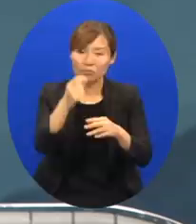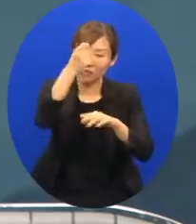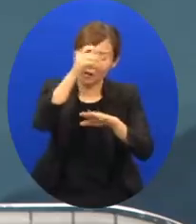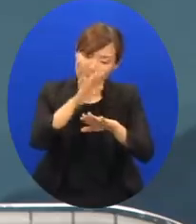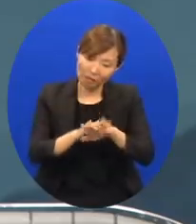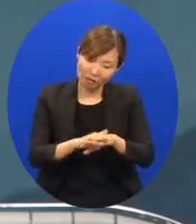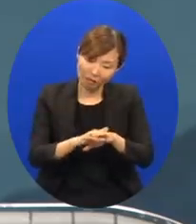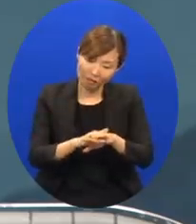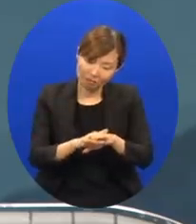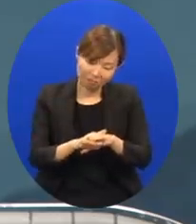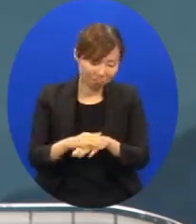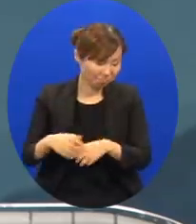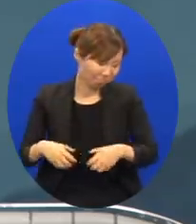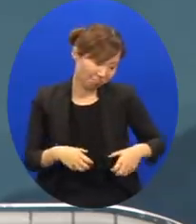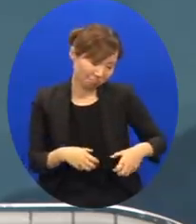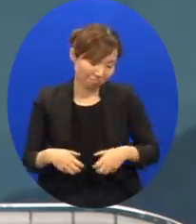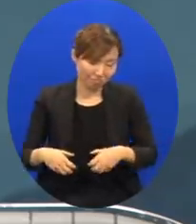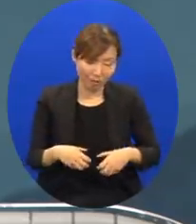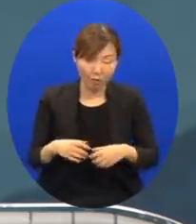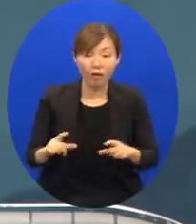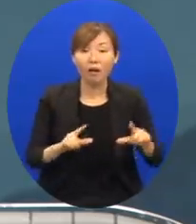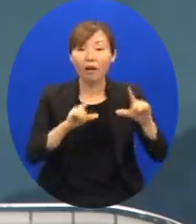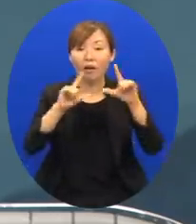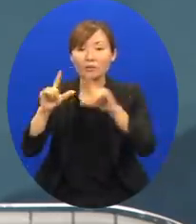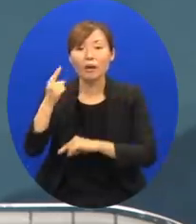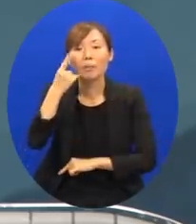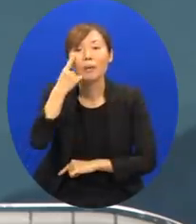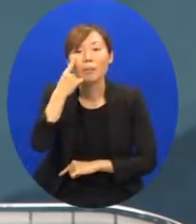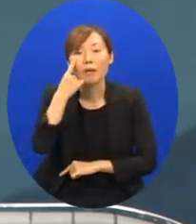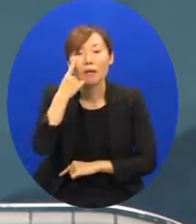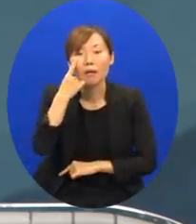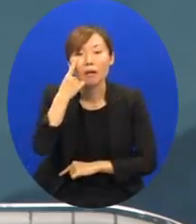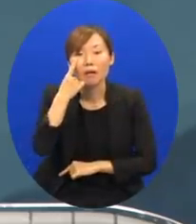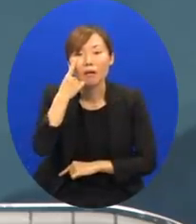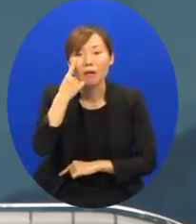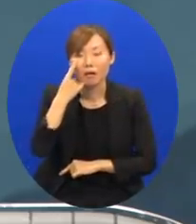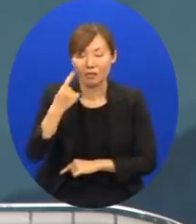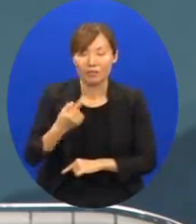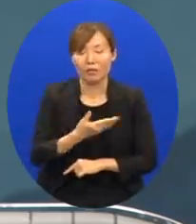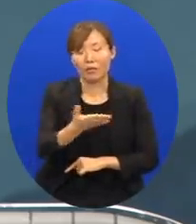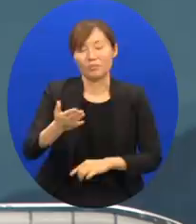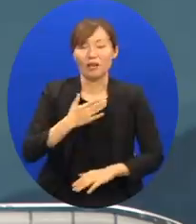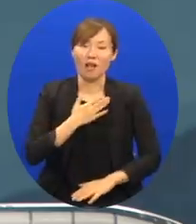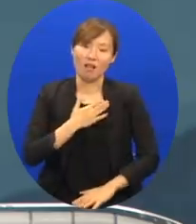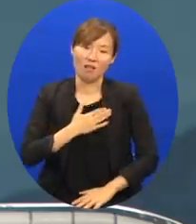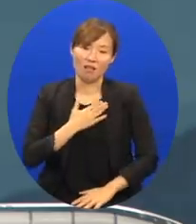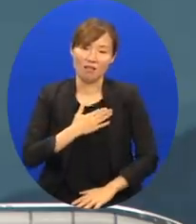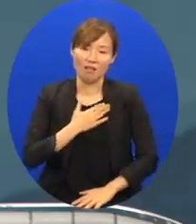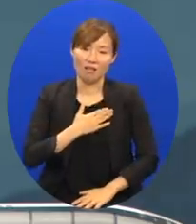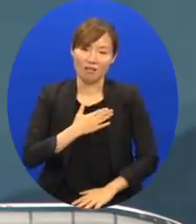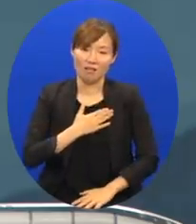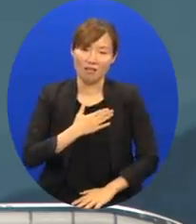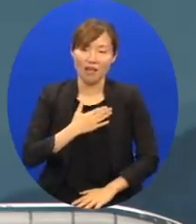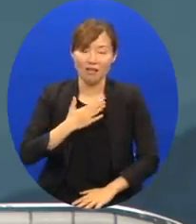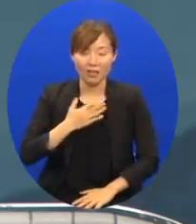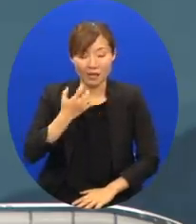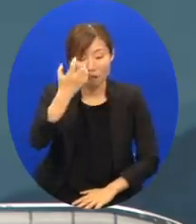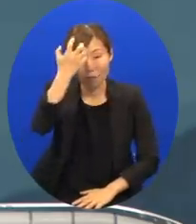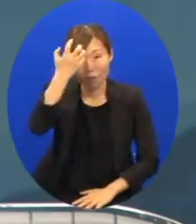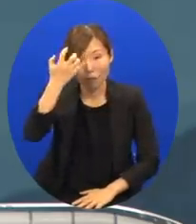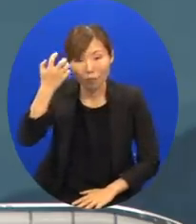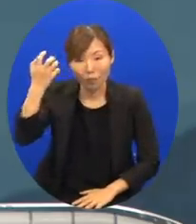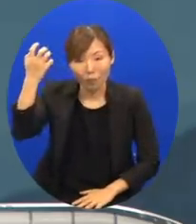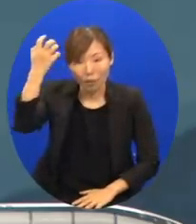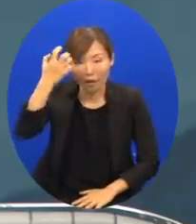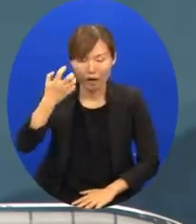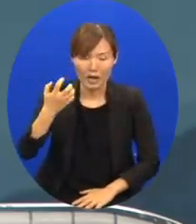한번 그렇게 살아 보십시오 여러분이 금방 압니다 4 영원히